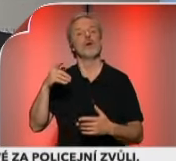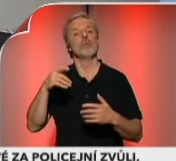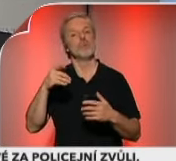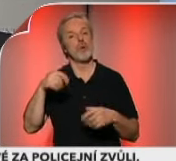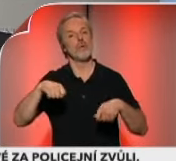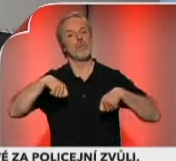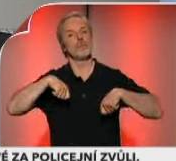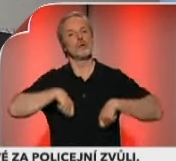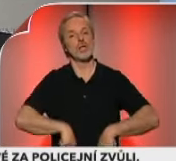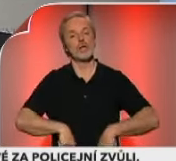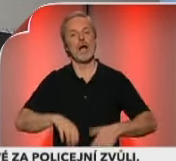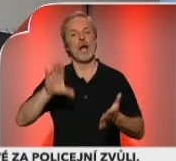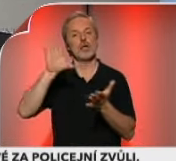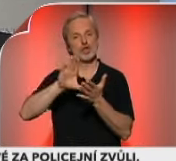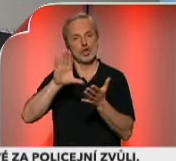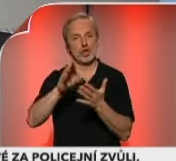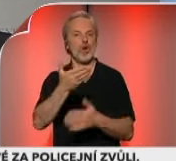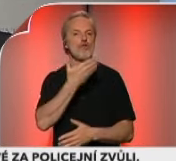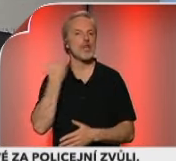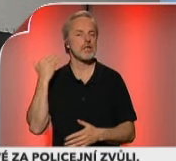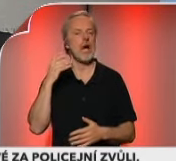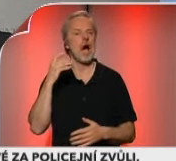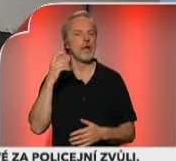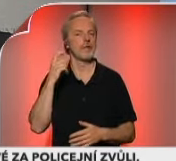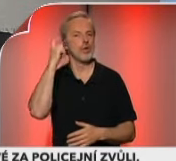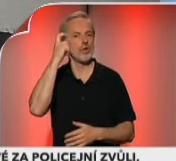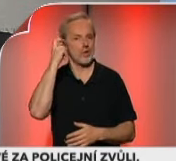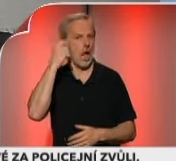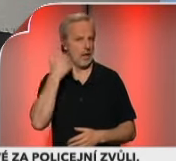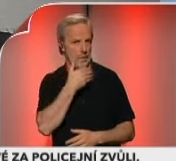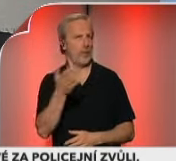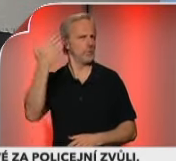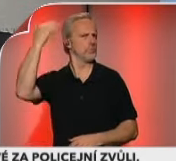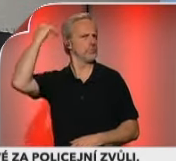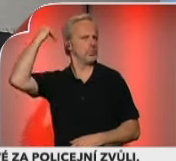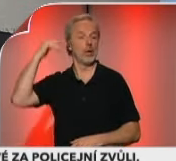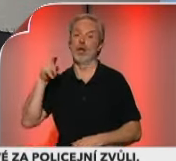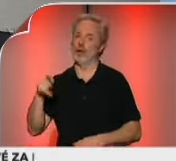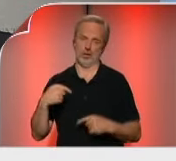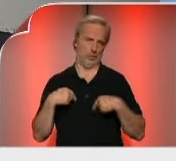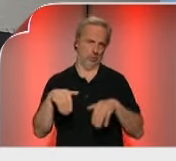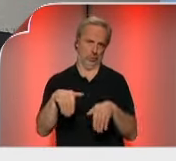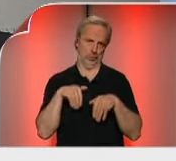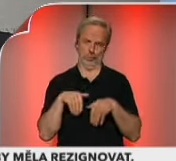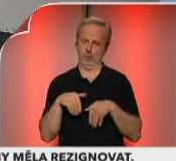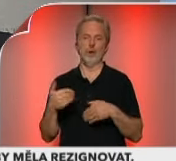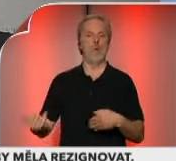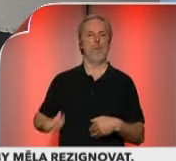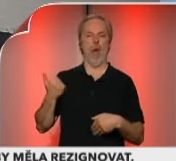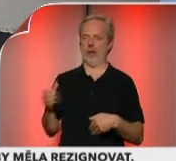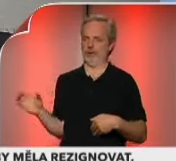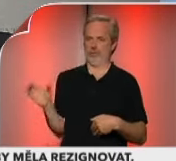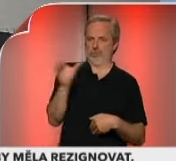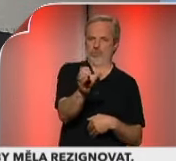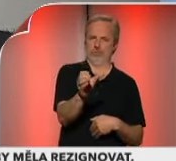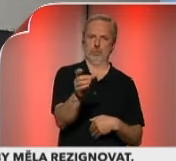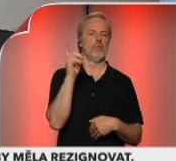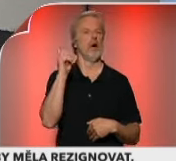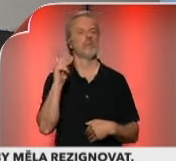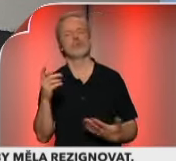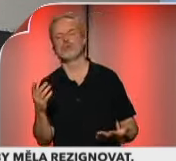předsedou středočeské sociální demokracie Myslím si že teď by měli mít příležitost mladí lidé kteří nejsou spojováni s ničím